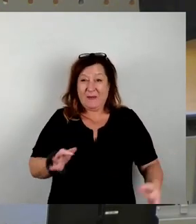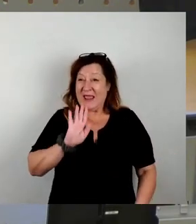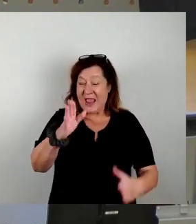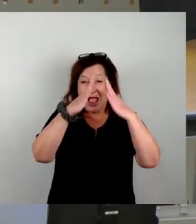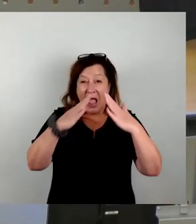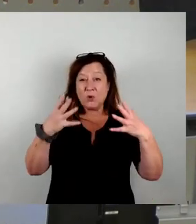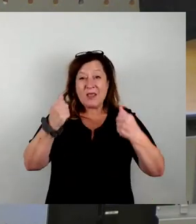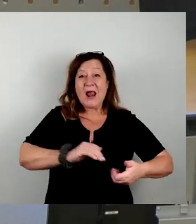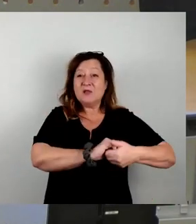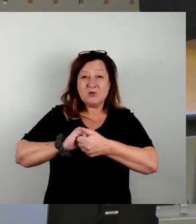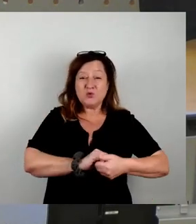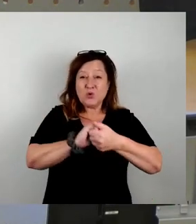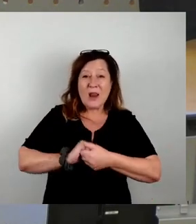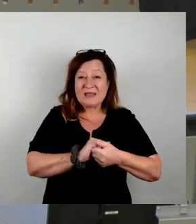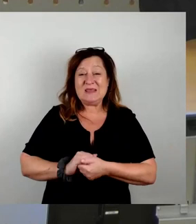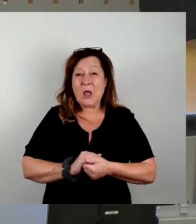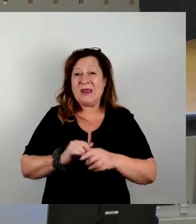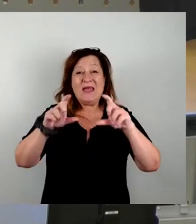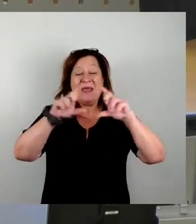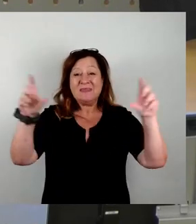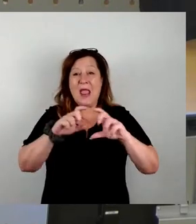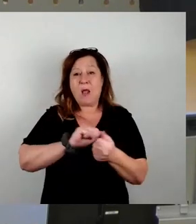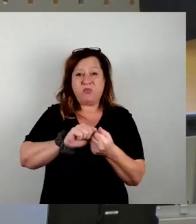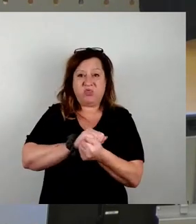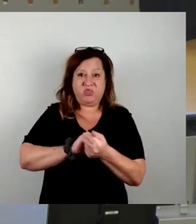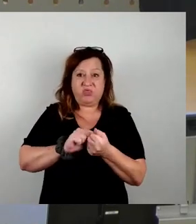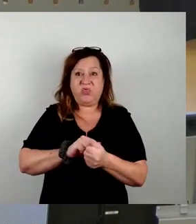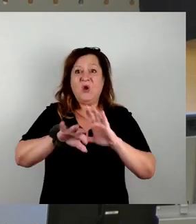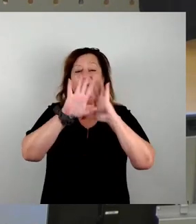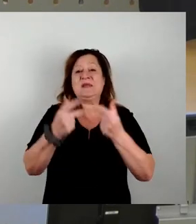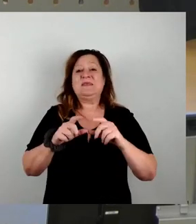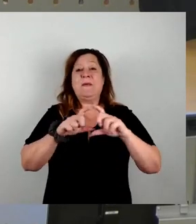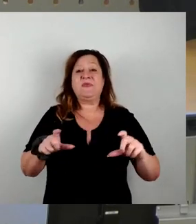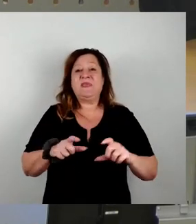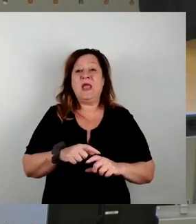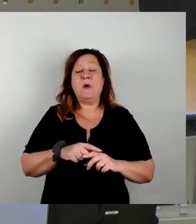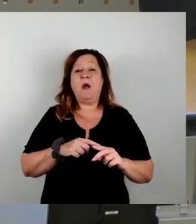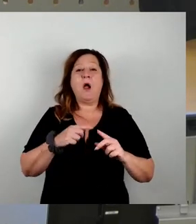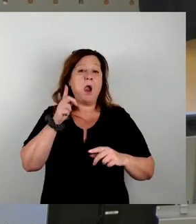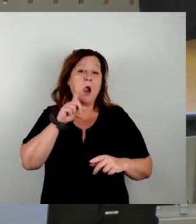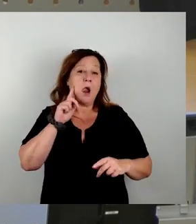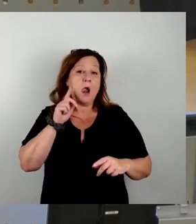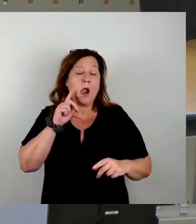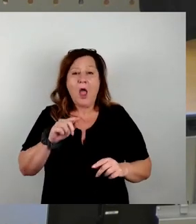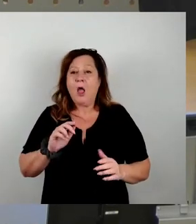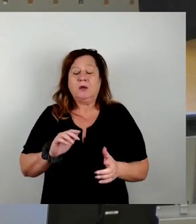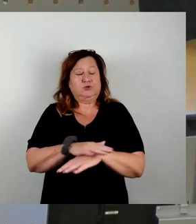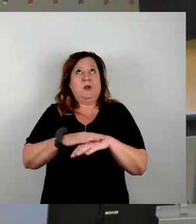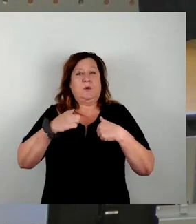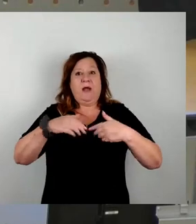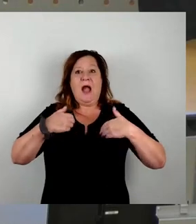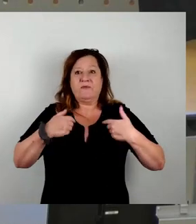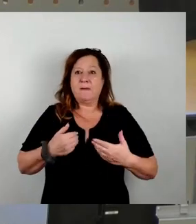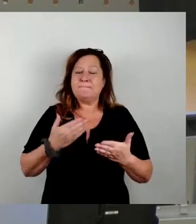Haushaltskoalition liquidiert das ganze Thema und Sie führen die ganze Zeit hier diese Scheindebatten zum VVO. Sorry, das regt mich auf. Wachen Sie endlich auf